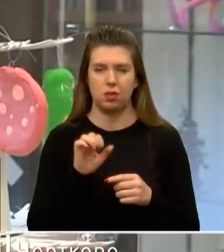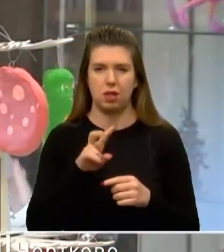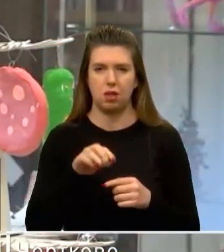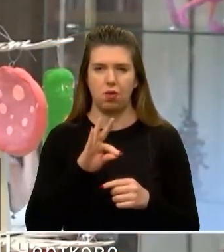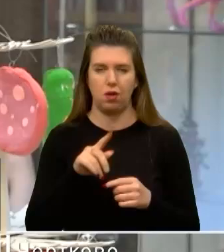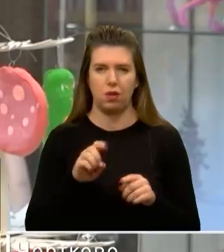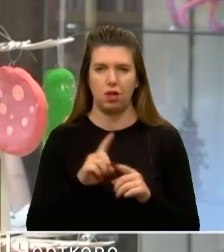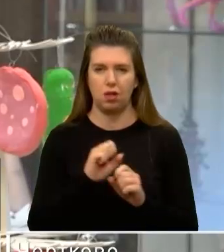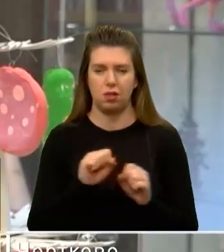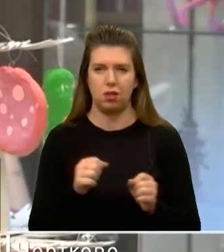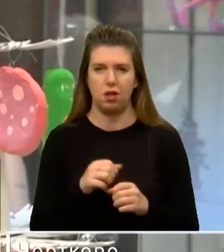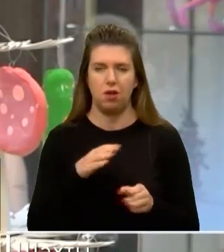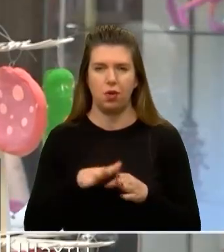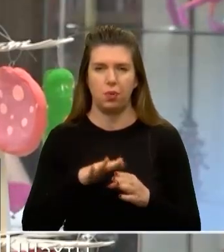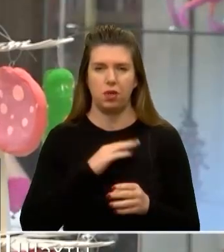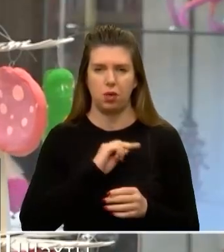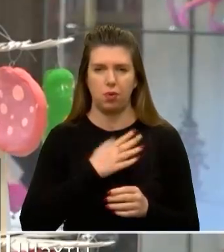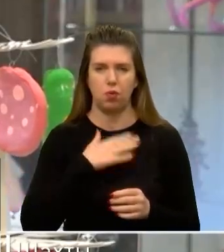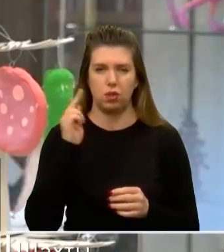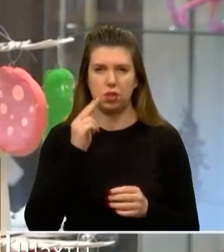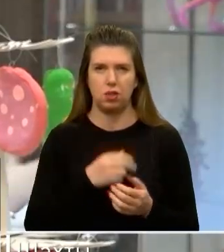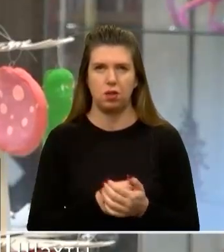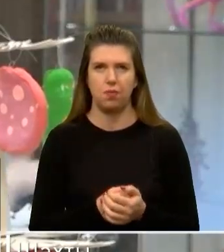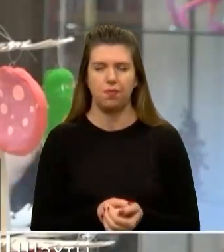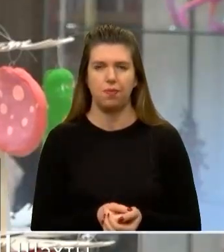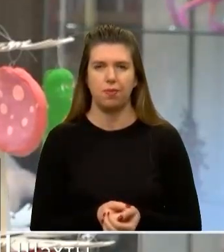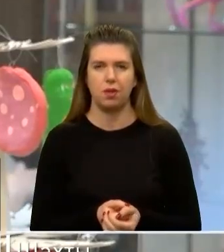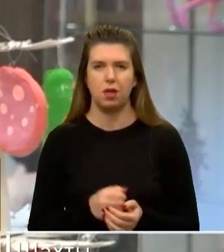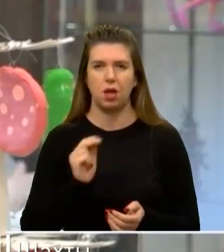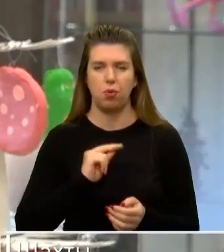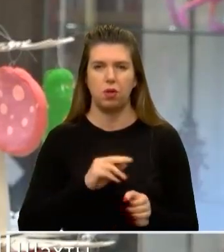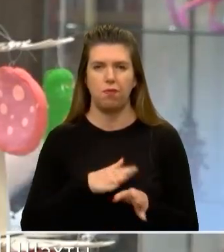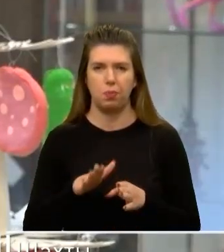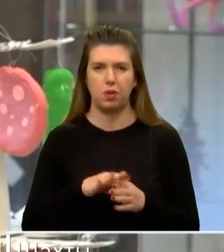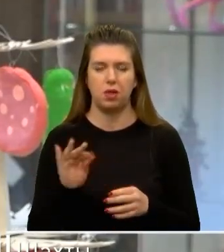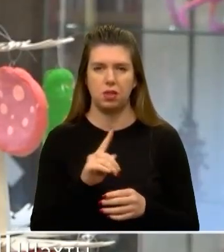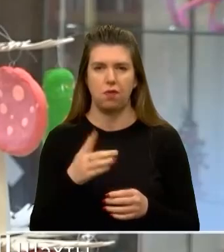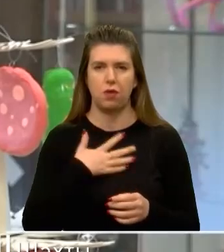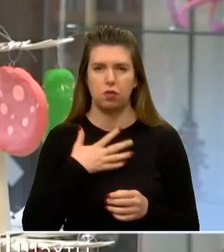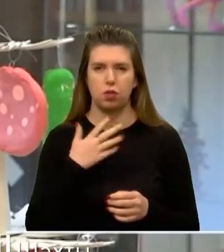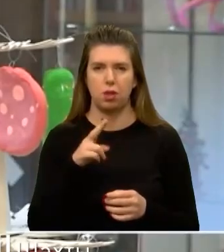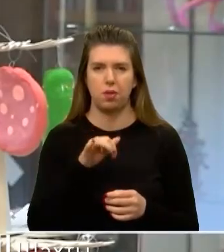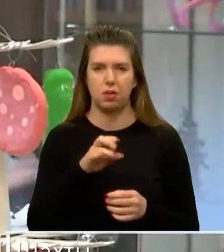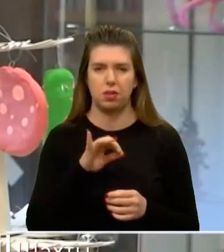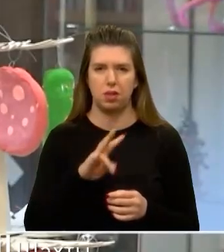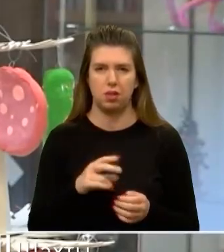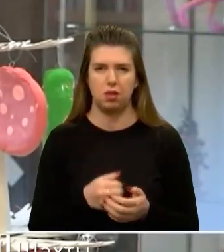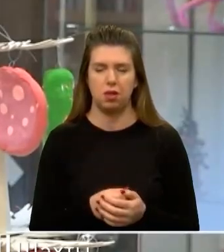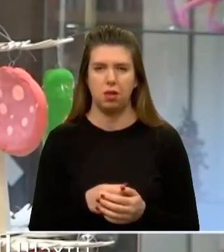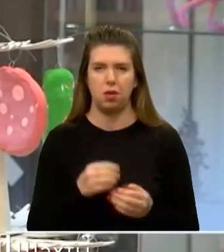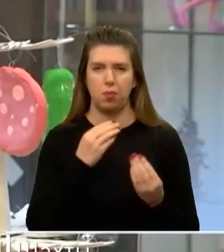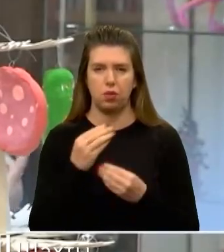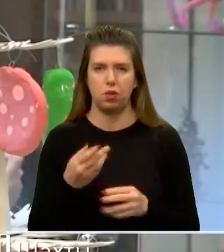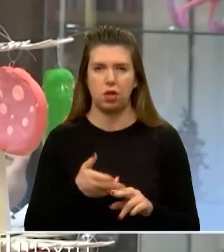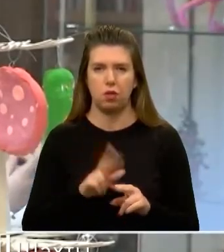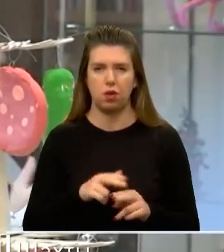работу придумала и реализовала наша ученица Гали Мария работа выполненная из воздушного пластилина Это непосредственно продукты